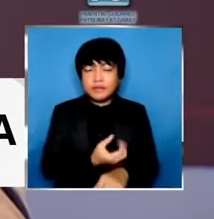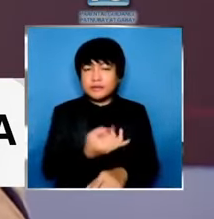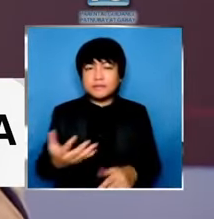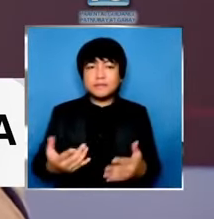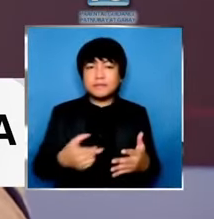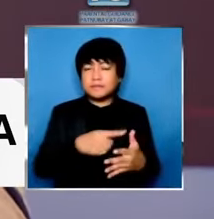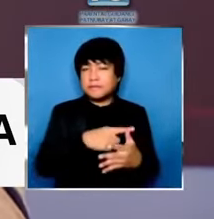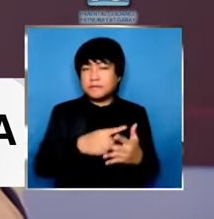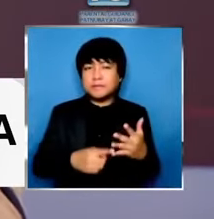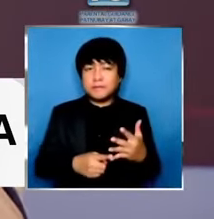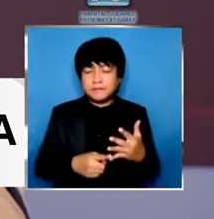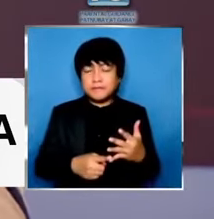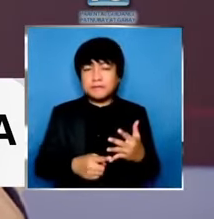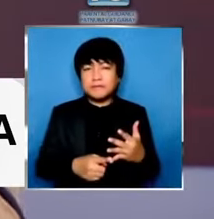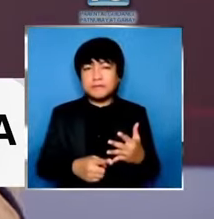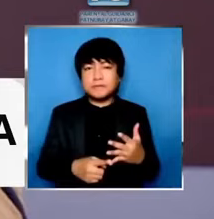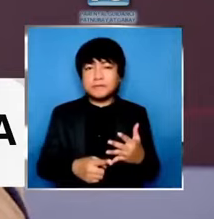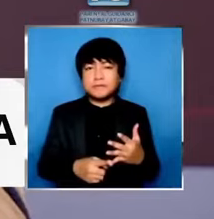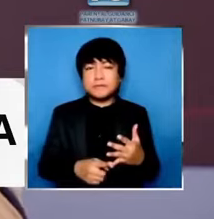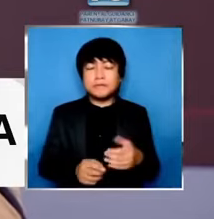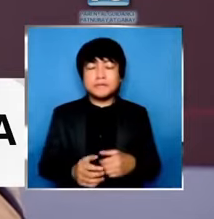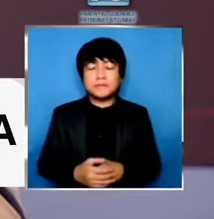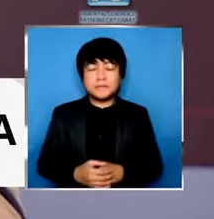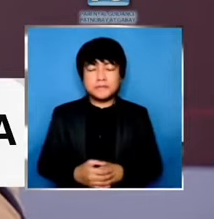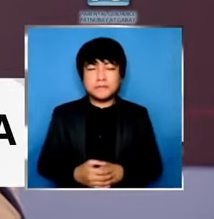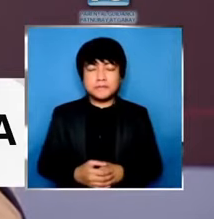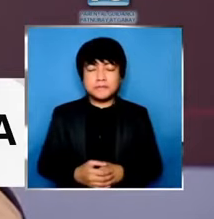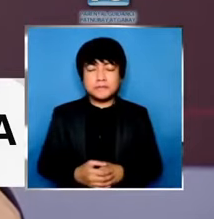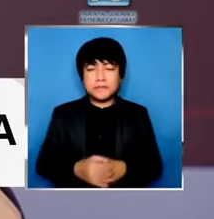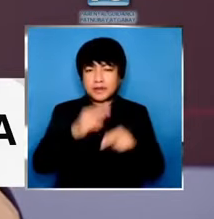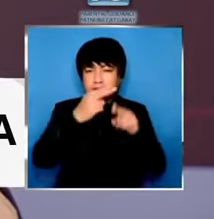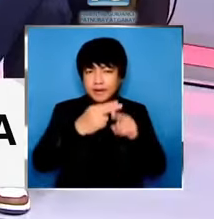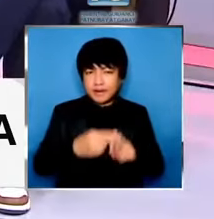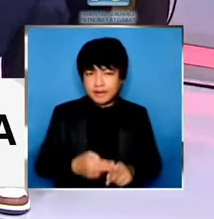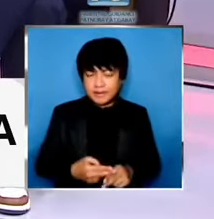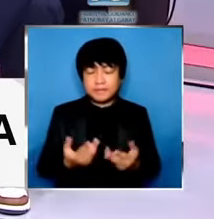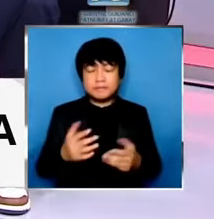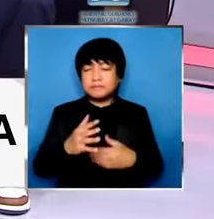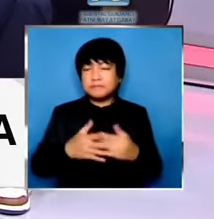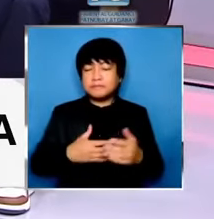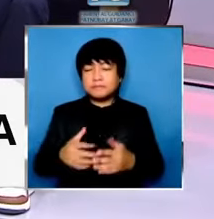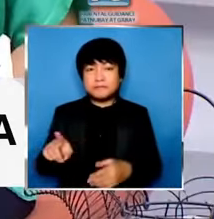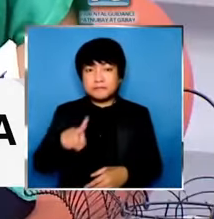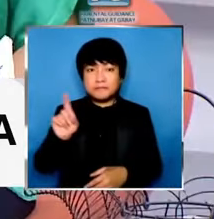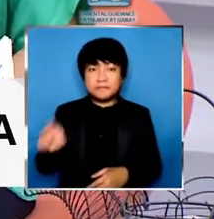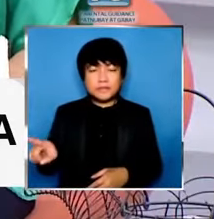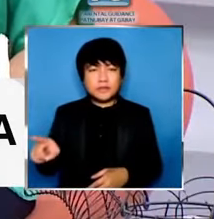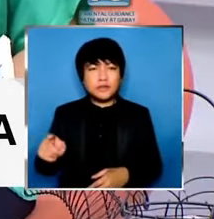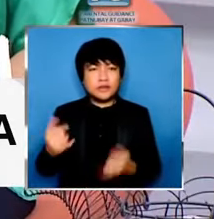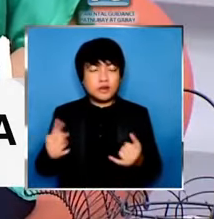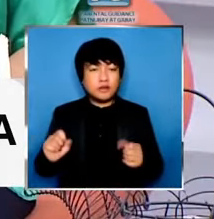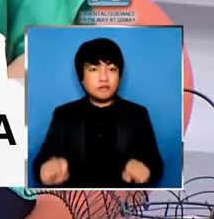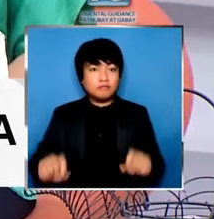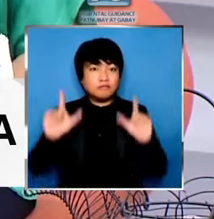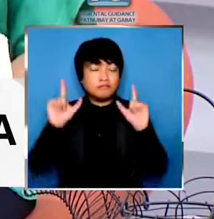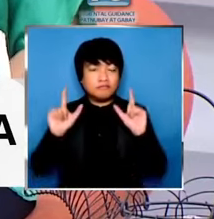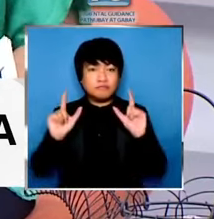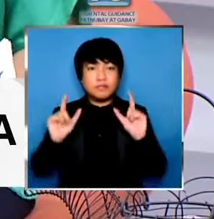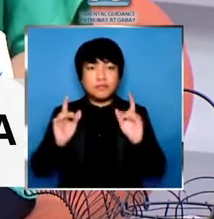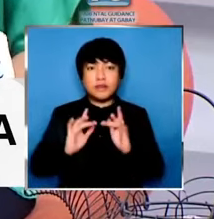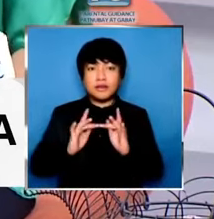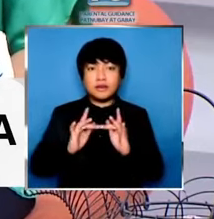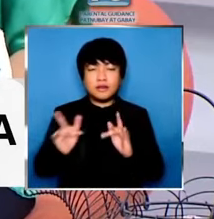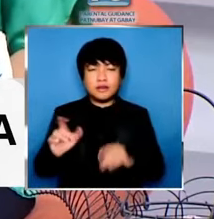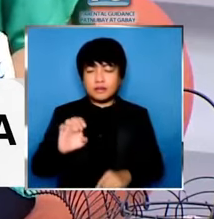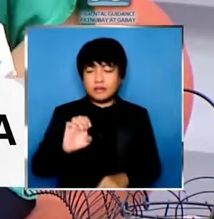Si Joaquin, si Franco, si Drake. Okay, Yorme, ito. Nakilala ka rin online sa mga street slang mo, katulad ng Etneb,